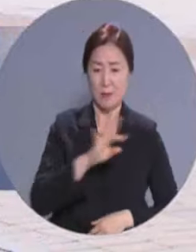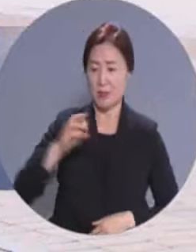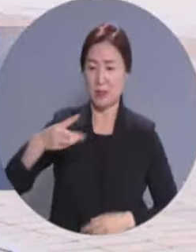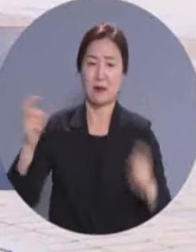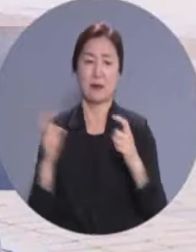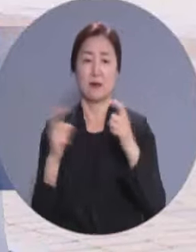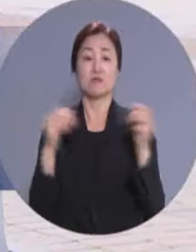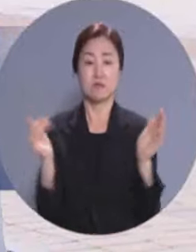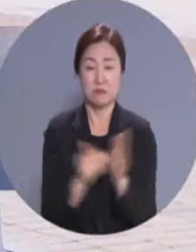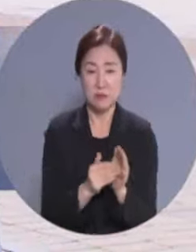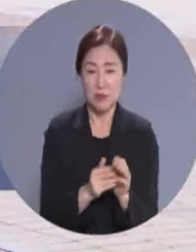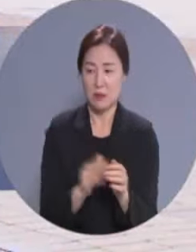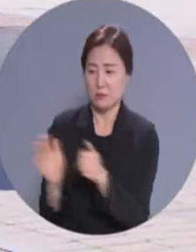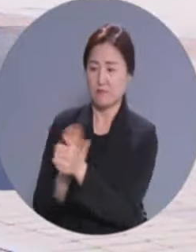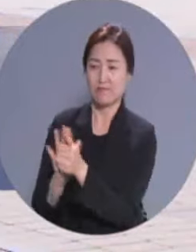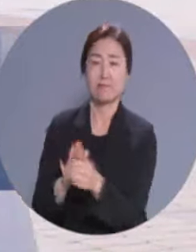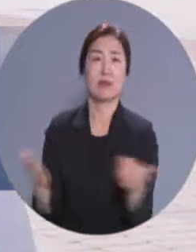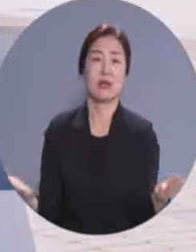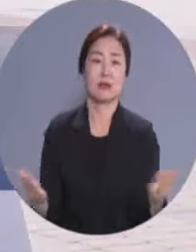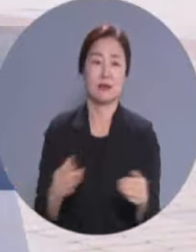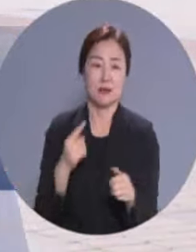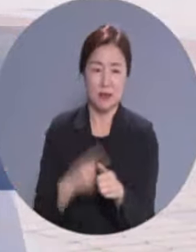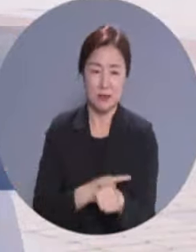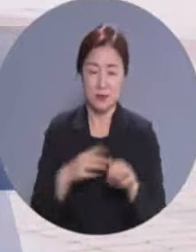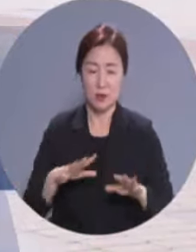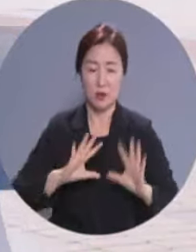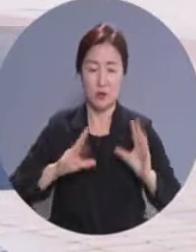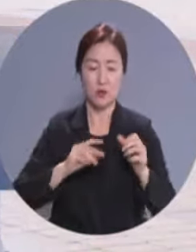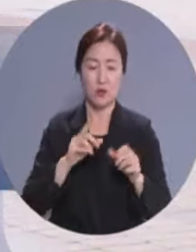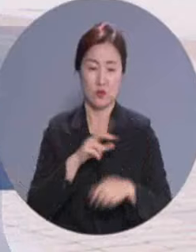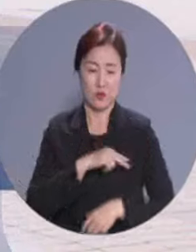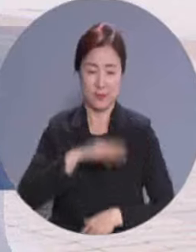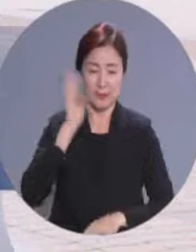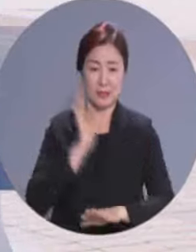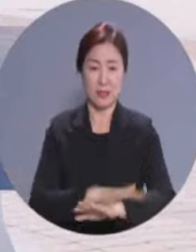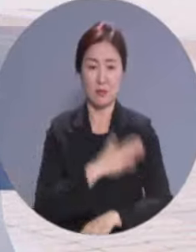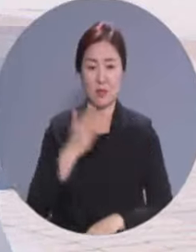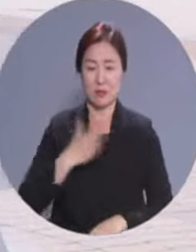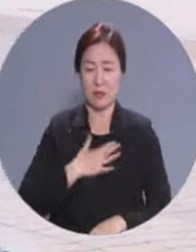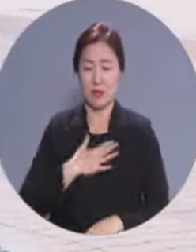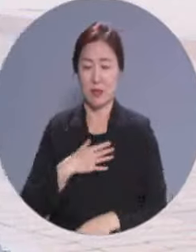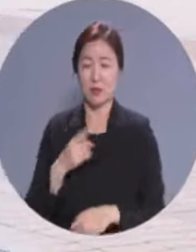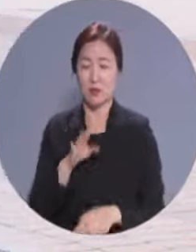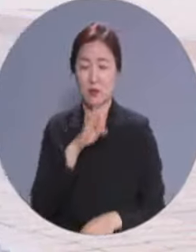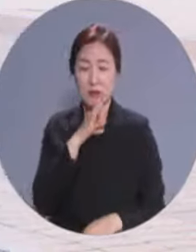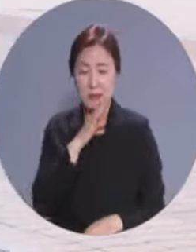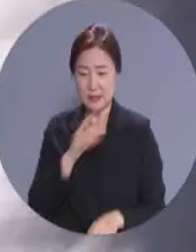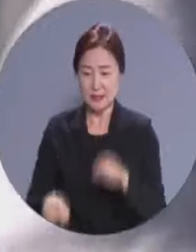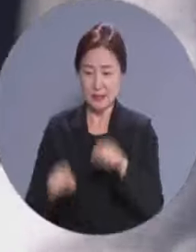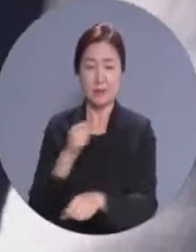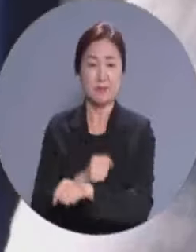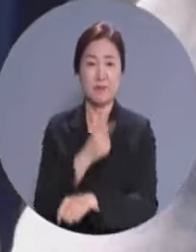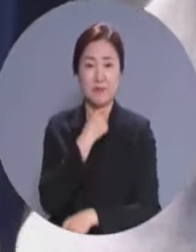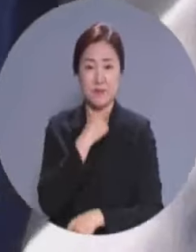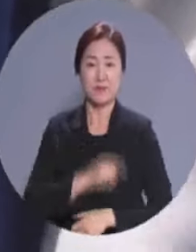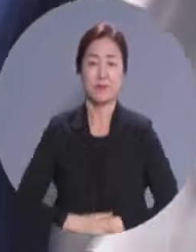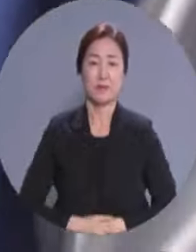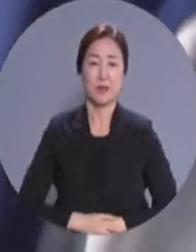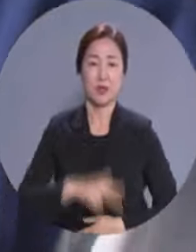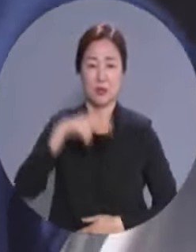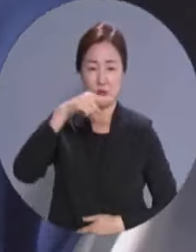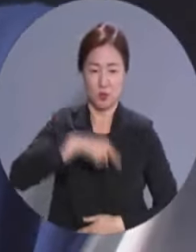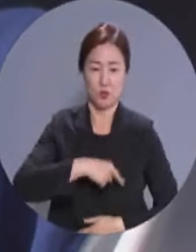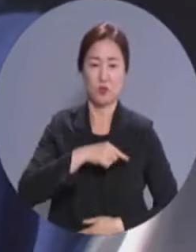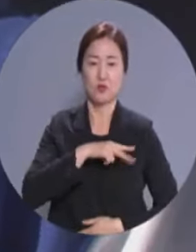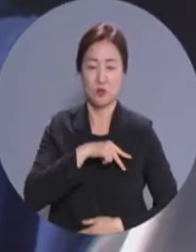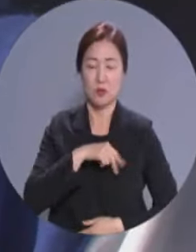했지 우리 민생을 한 번도 돌보지는 않았습니다. 국회의원들이 못했던 이 부분을 제가 꼭 실천하도록. 주철현 후보는